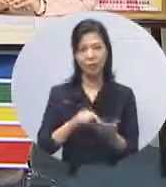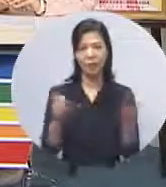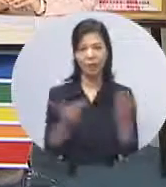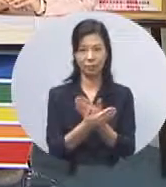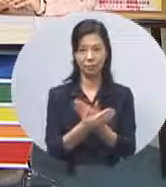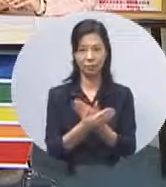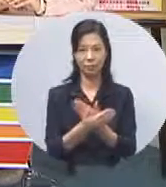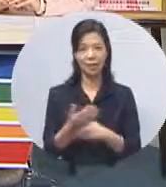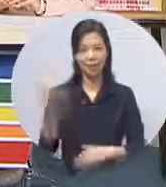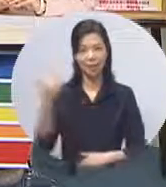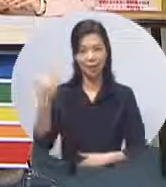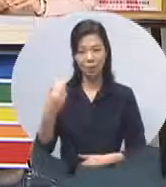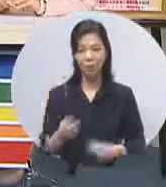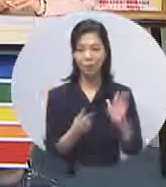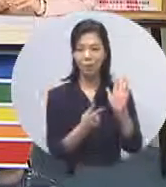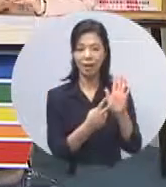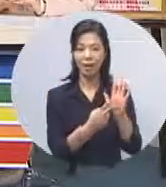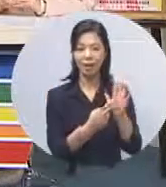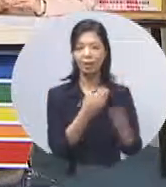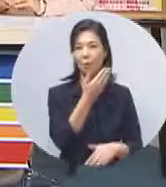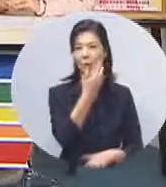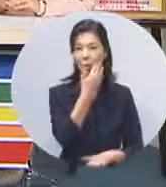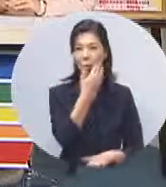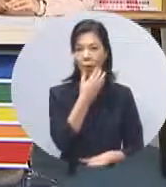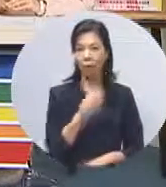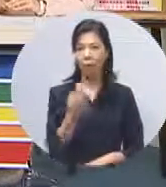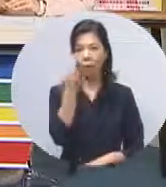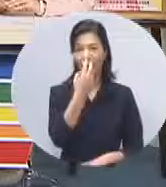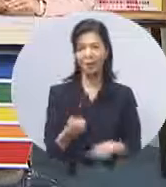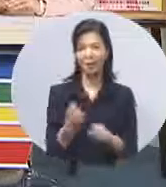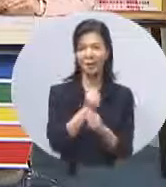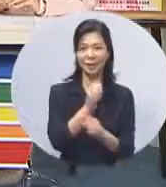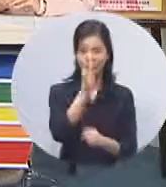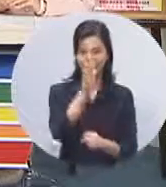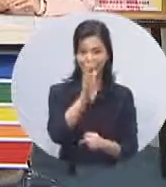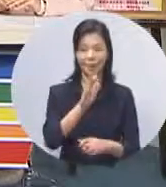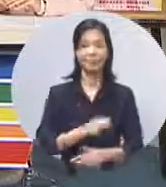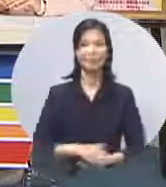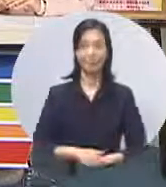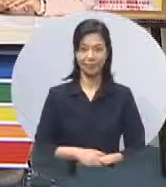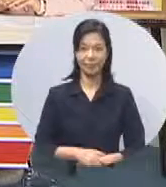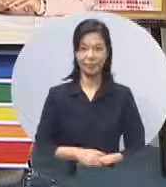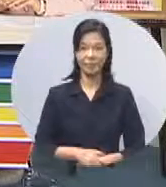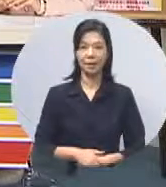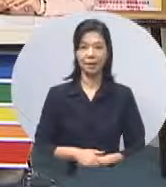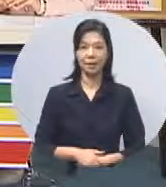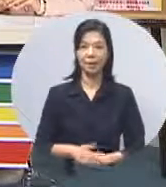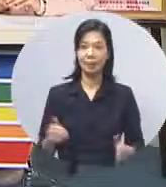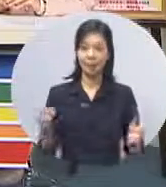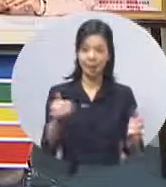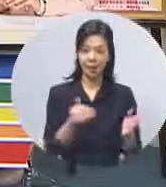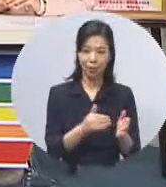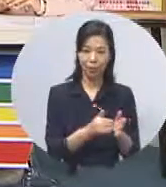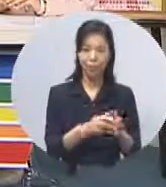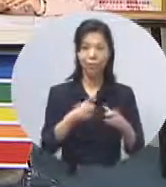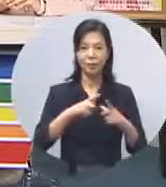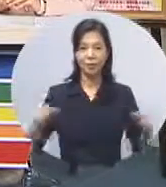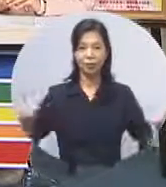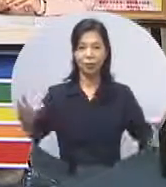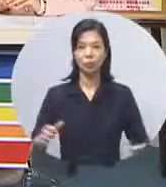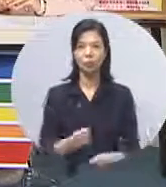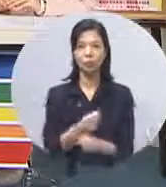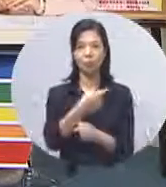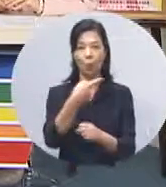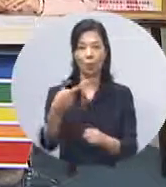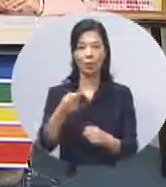ポイントを再確認して火災を未然に防ぎましょう。では最後に伊海さんから全国統一防